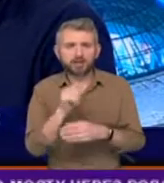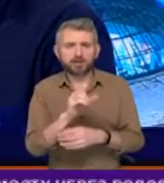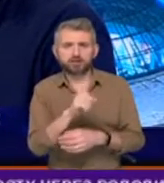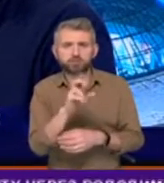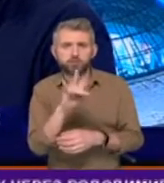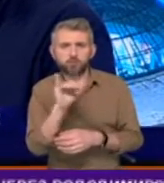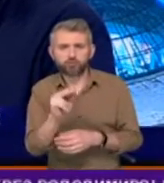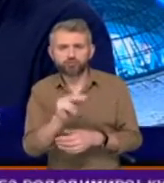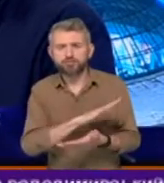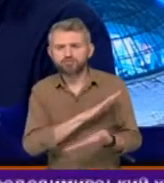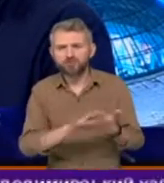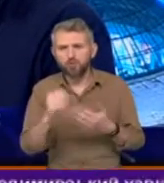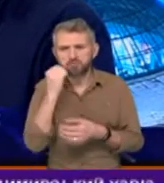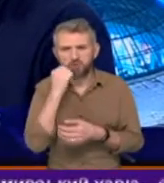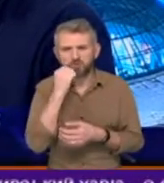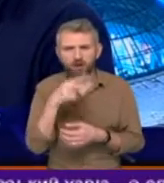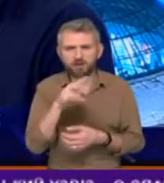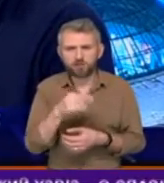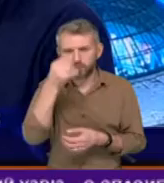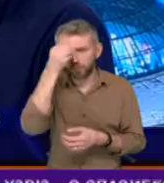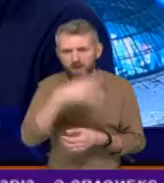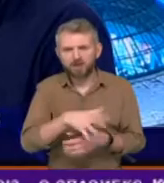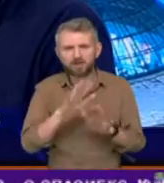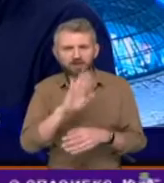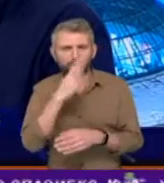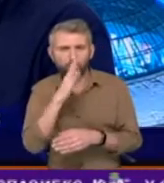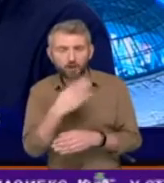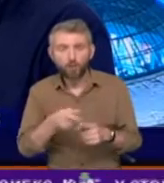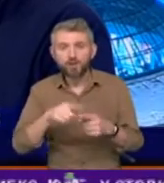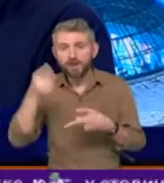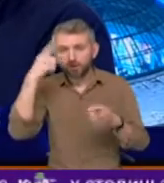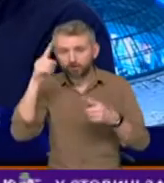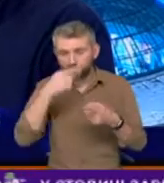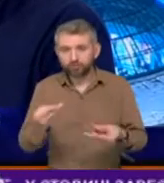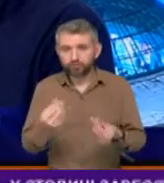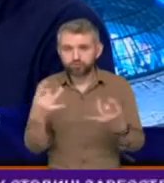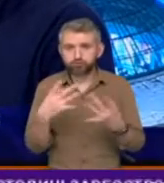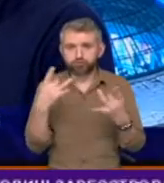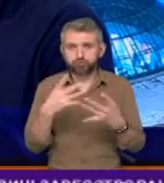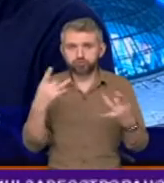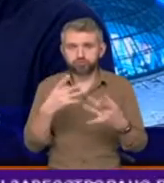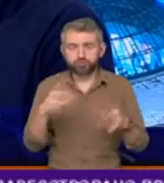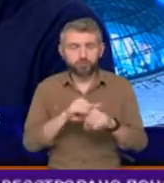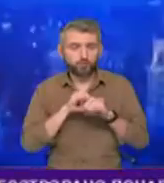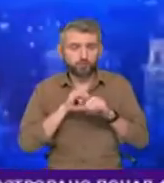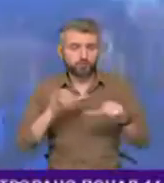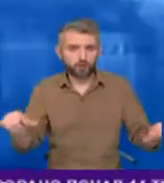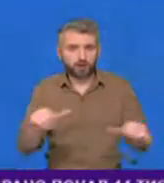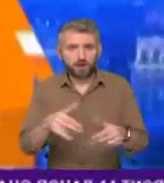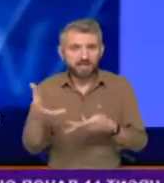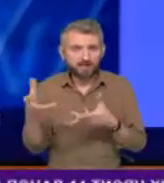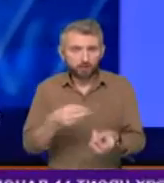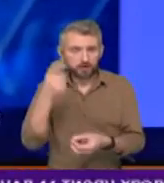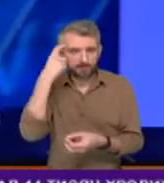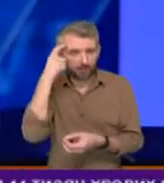самі москалі прокляті, там тільки вороги, вони нічого українського душі не мають. Оті казочки, які нав'язувалися, поділяє Володарів, воно дуже добре діяло на психіку людей. І